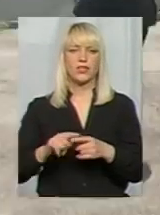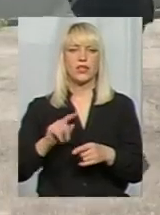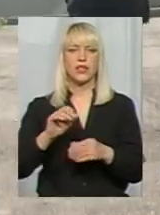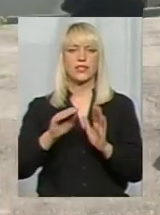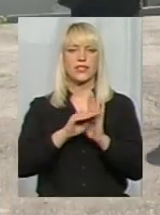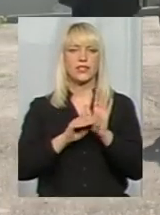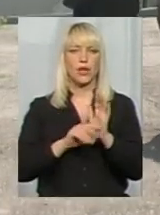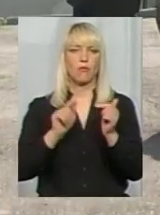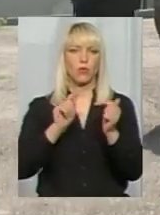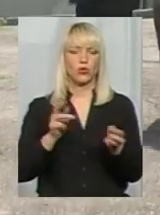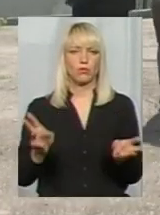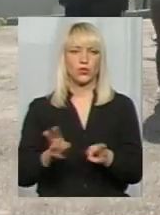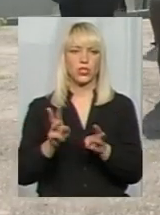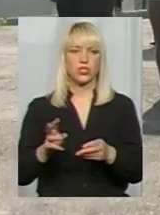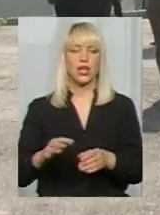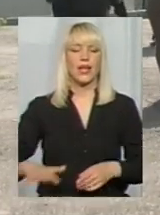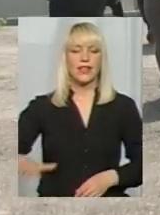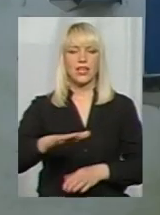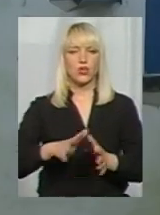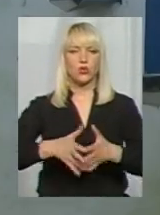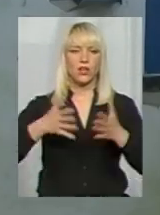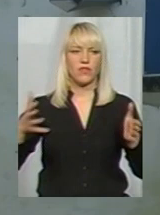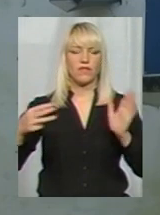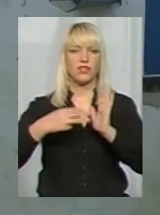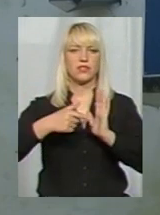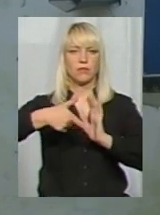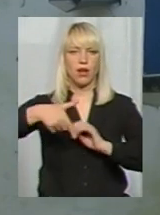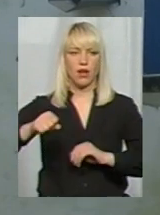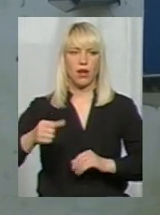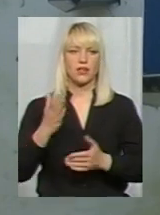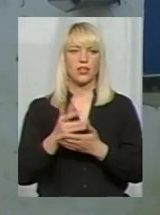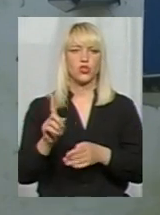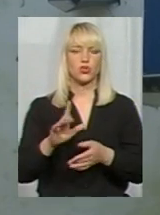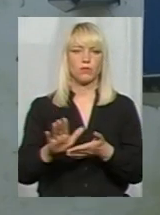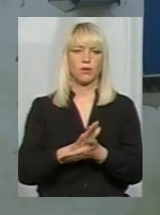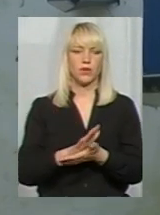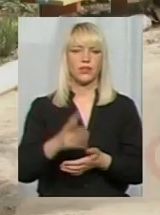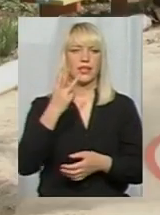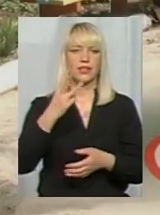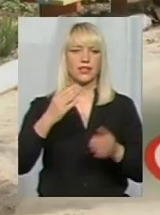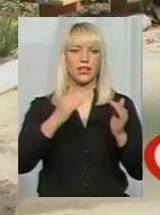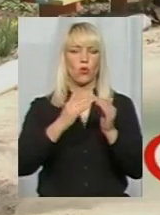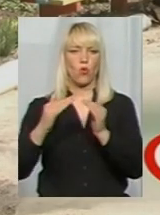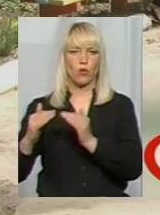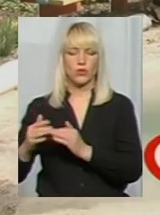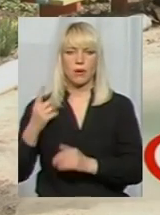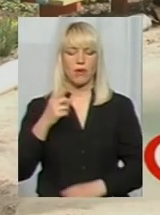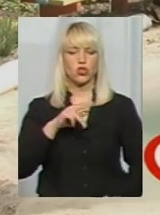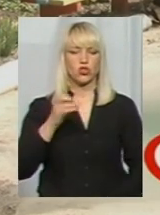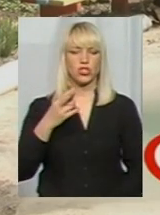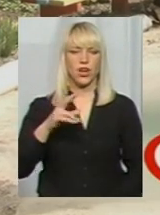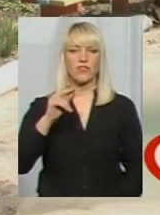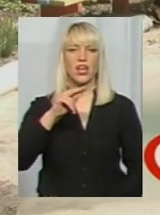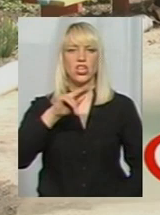'єктах. Територія велика, 8 гектарів, прибирати більше. Три корпуси. 1 червня учайці